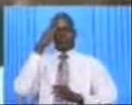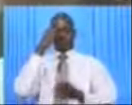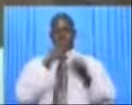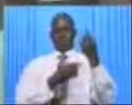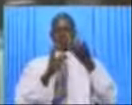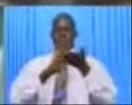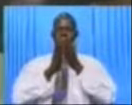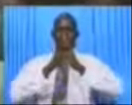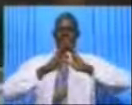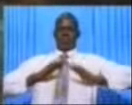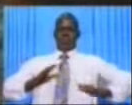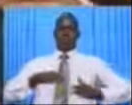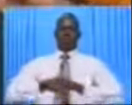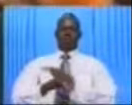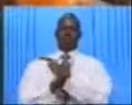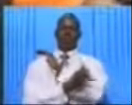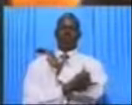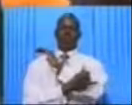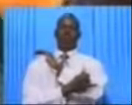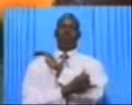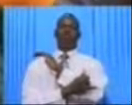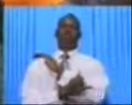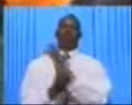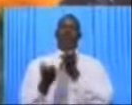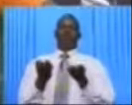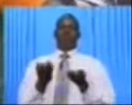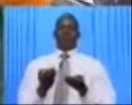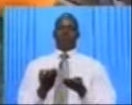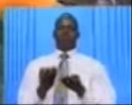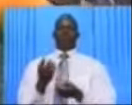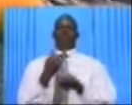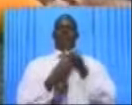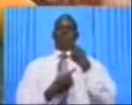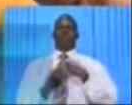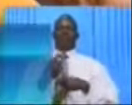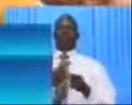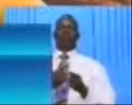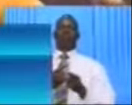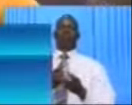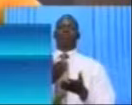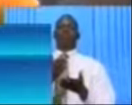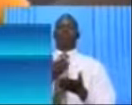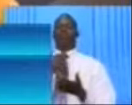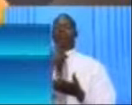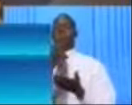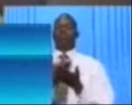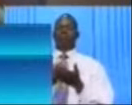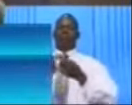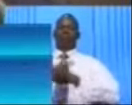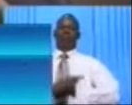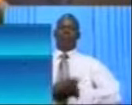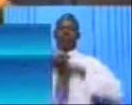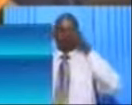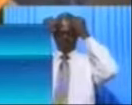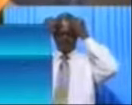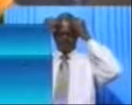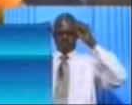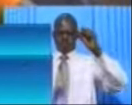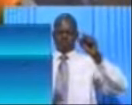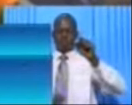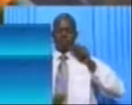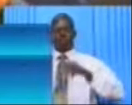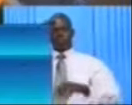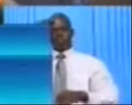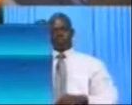paix dans son pays. Je tenais à venir saluer le président Henri Konan Bédié parce